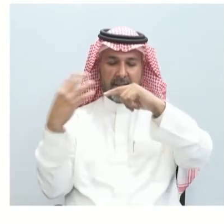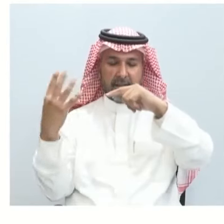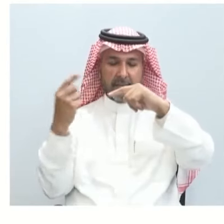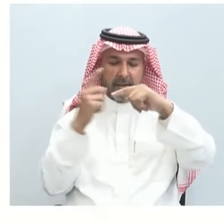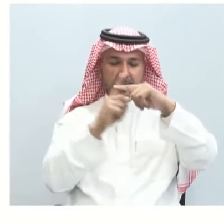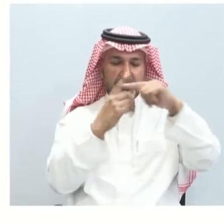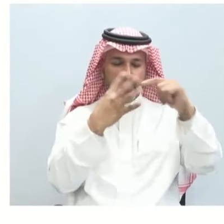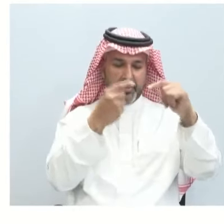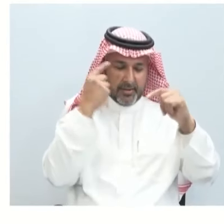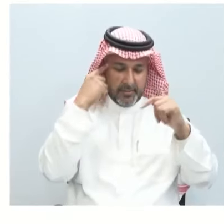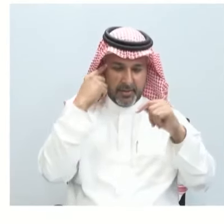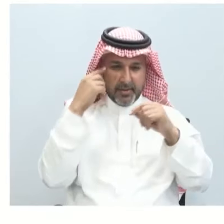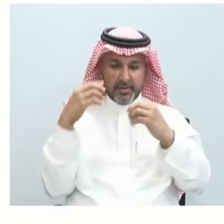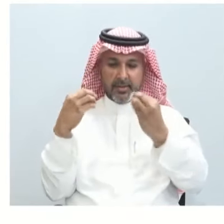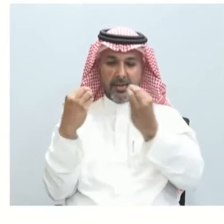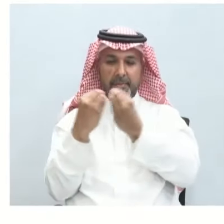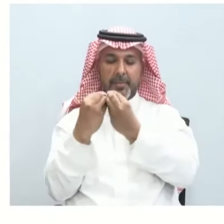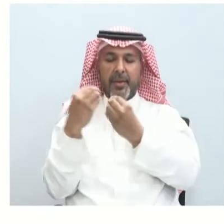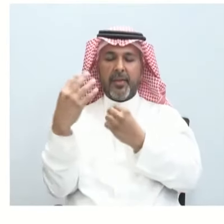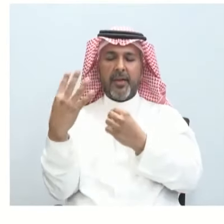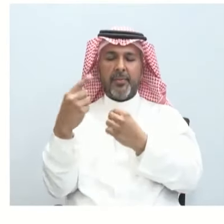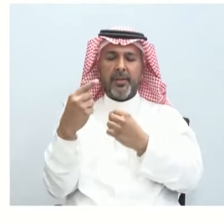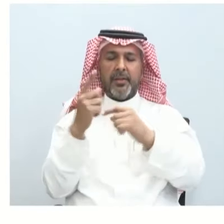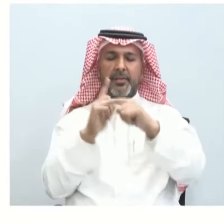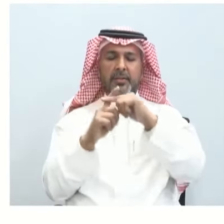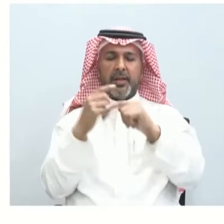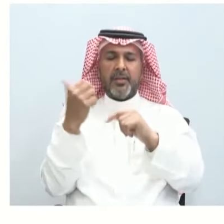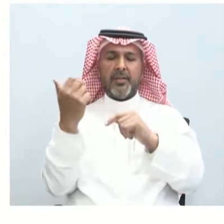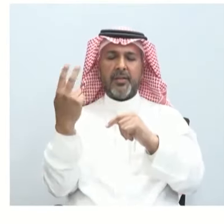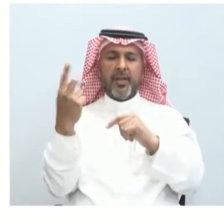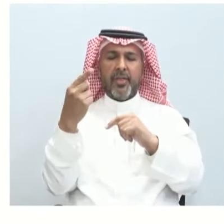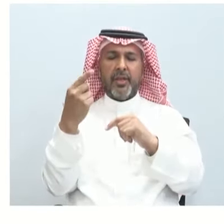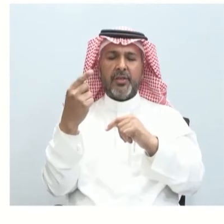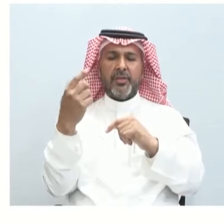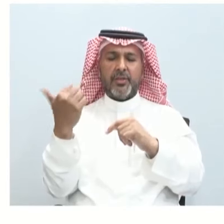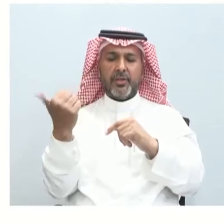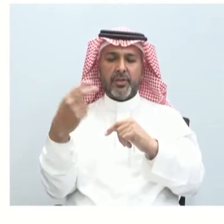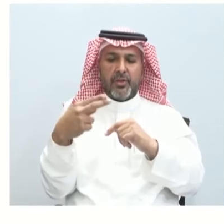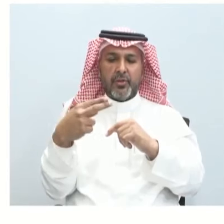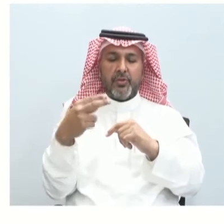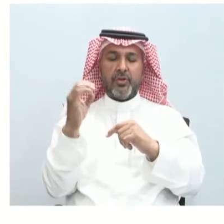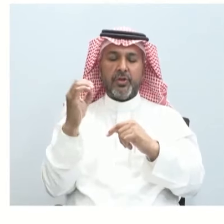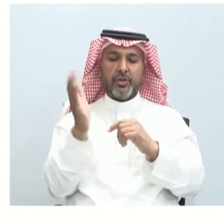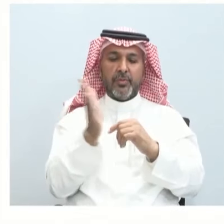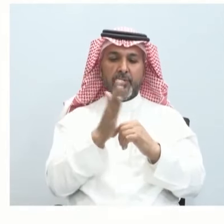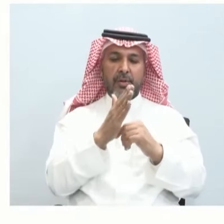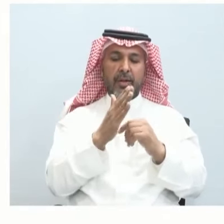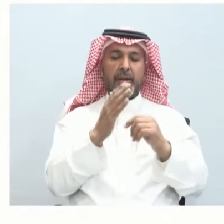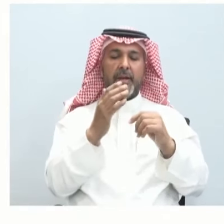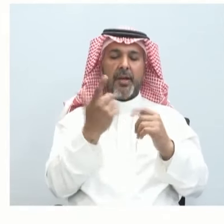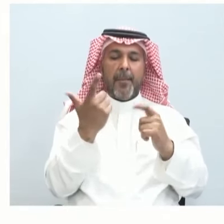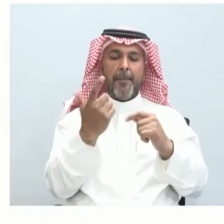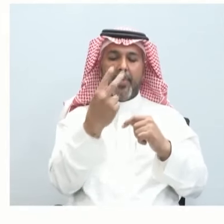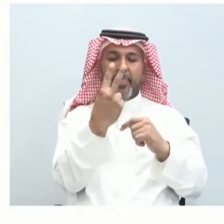عن 26 جيم تساوي 52 لايجاد قيمه جيم نقسم الطرفين على 26